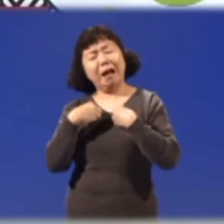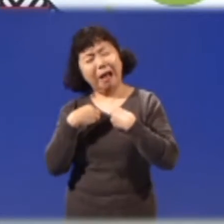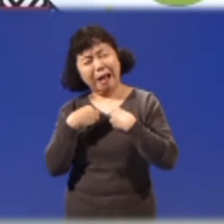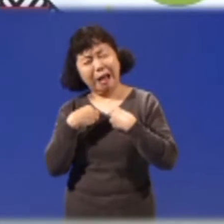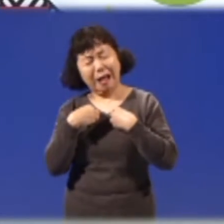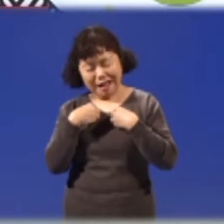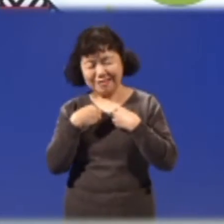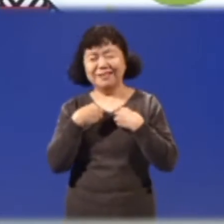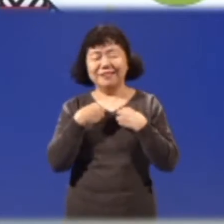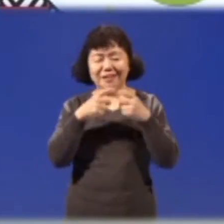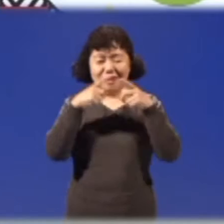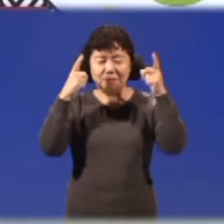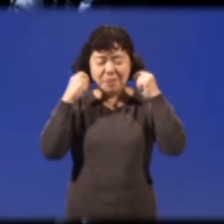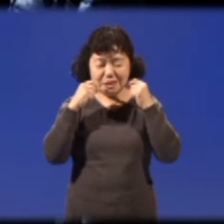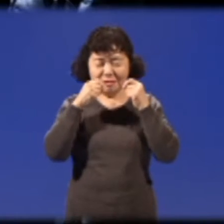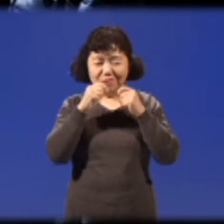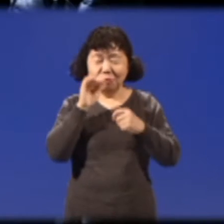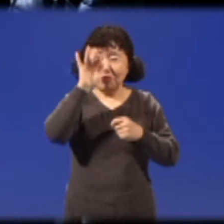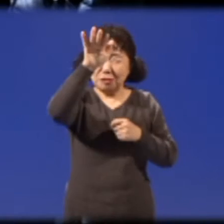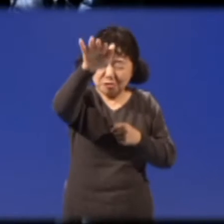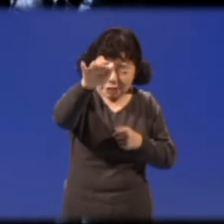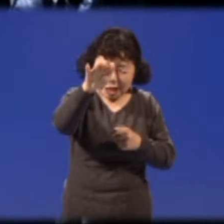ができます。